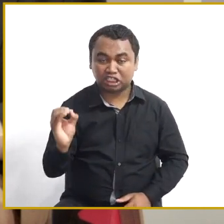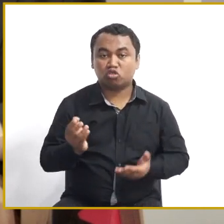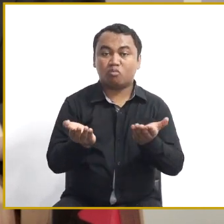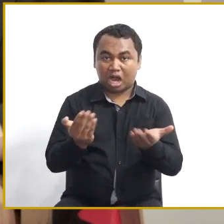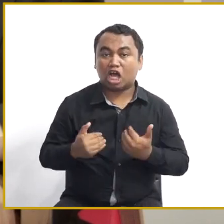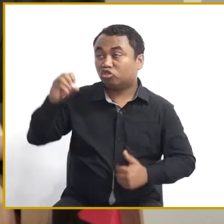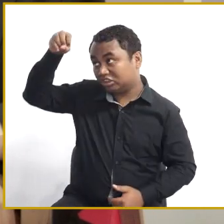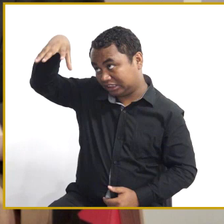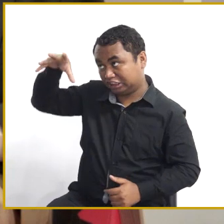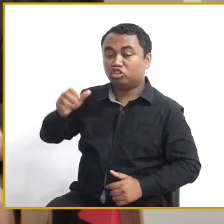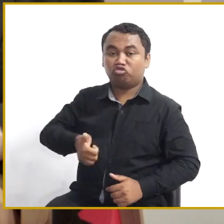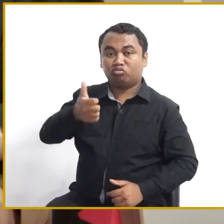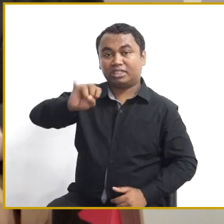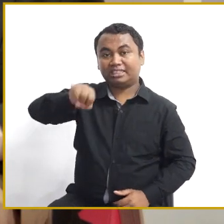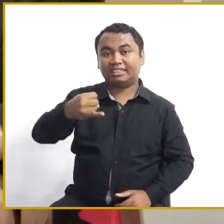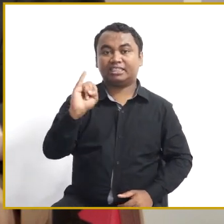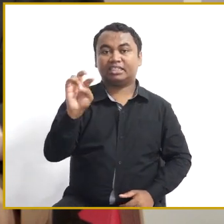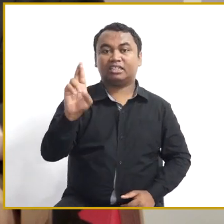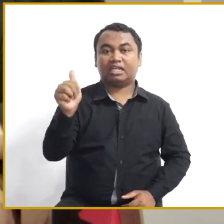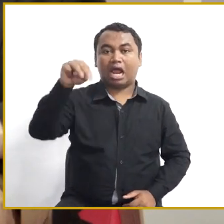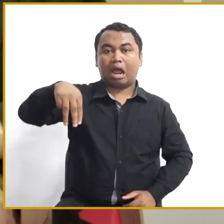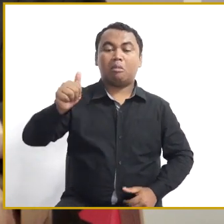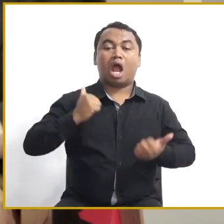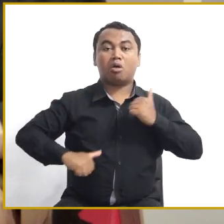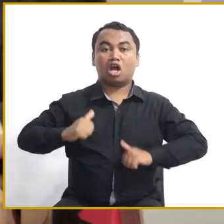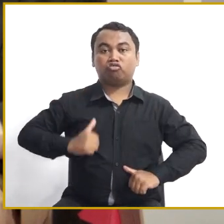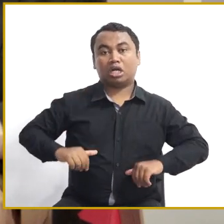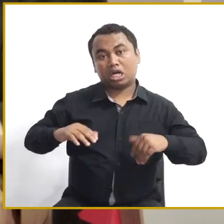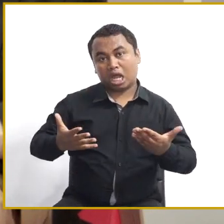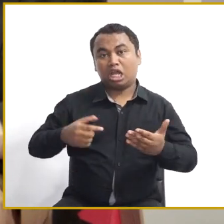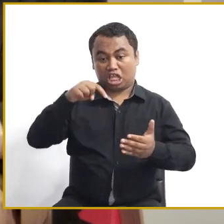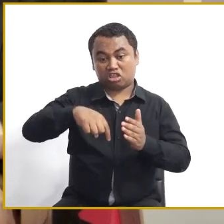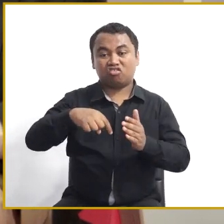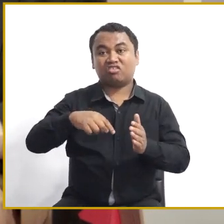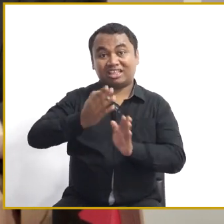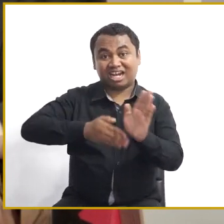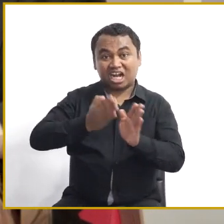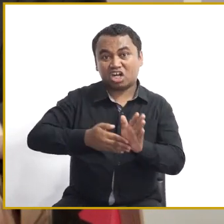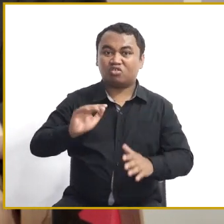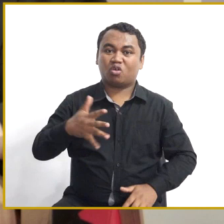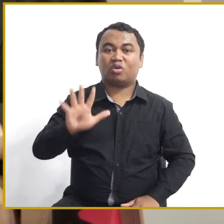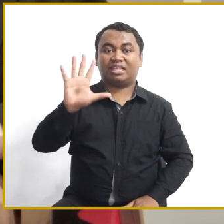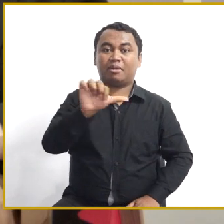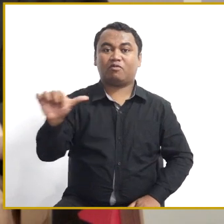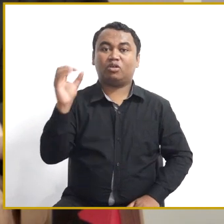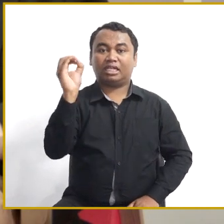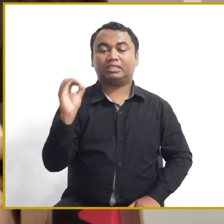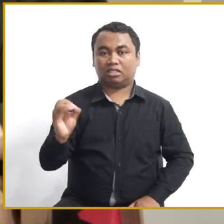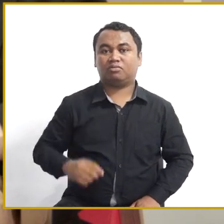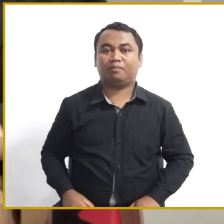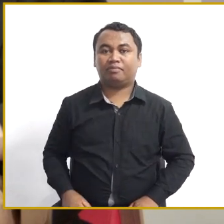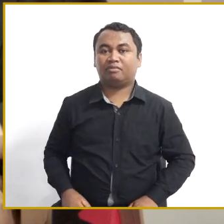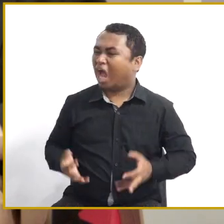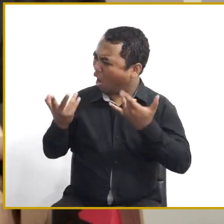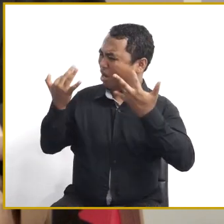no mahazo ny herinaratra ny jirama any ambany vohitra raha toy ka 5 ambin'ny folo isanjato zany ho an'ny mponina aty andrenivohitra ahoana ny